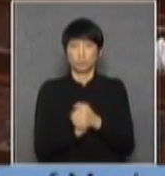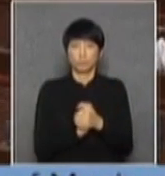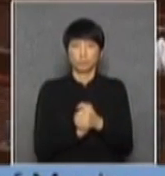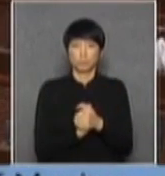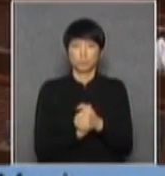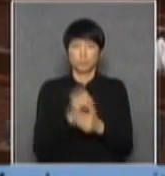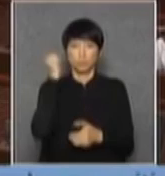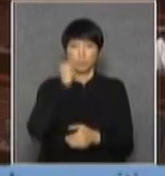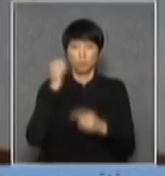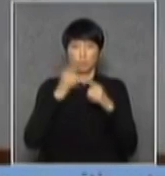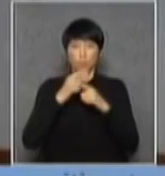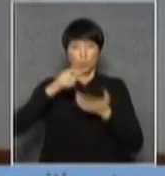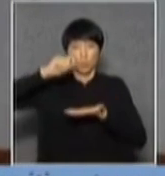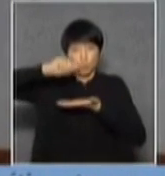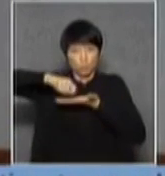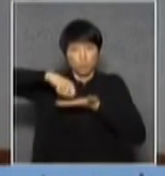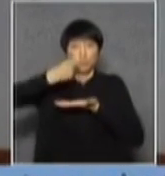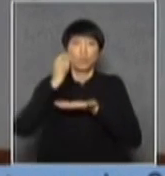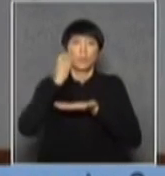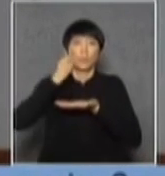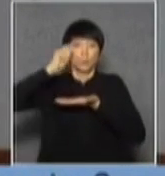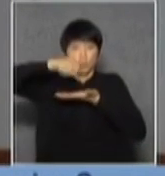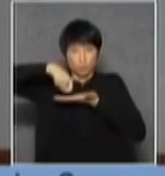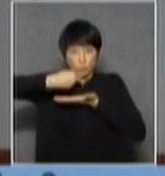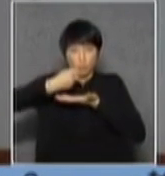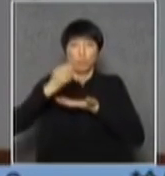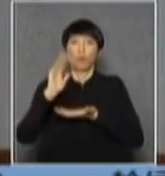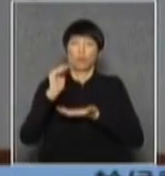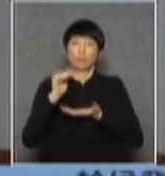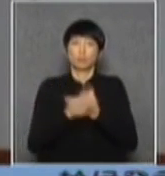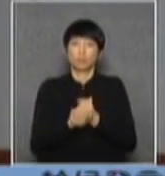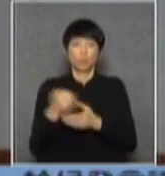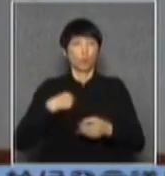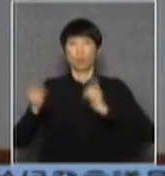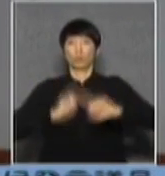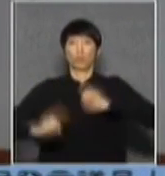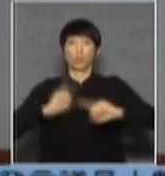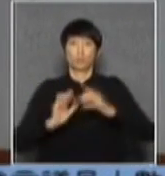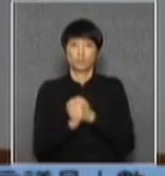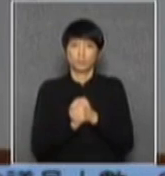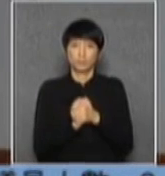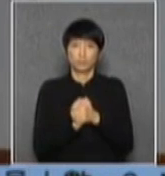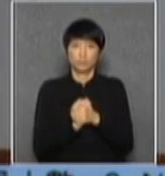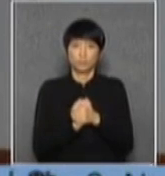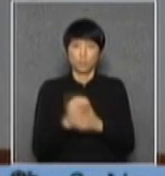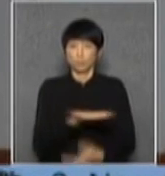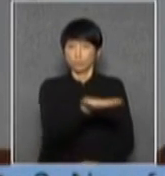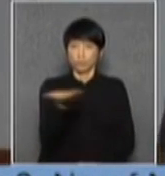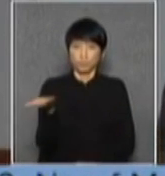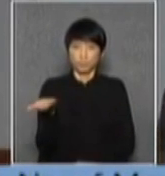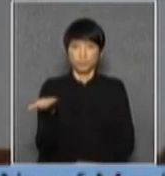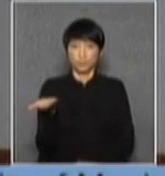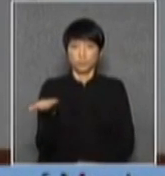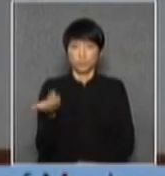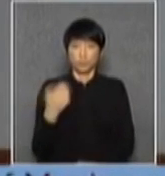老人家有粥食，抌啲米落去，係咪？我冇所謂。各位，我